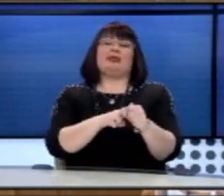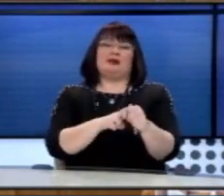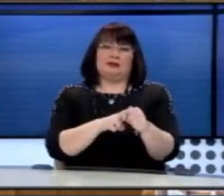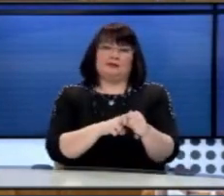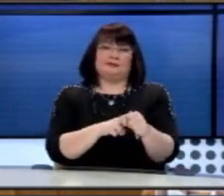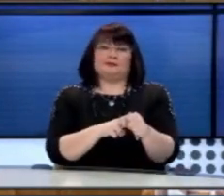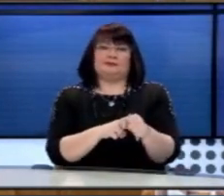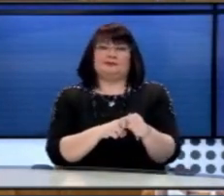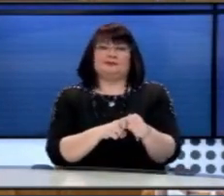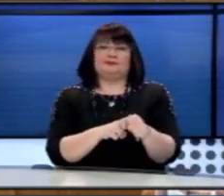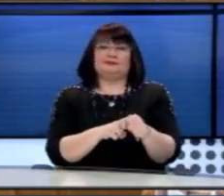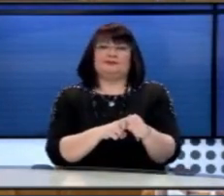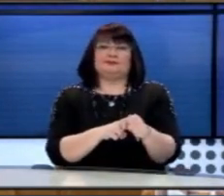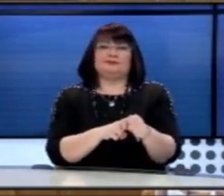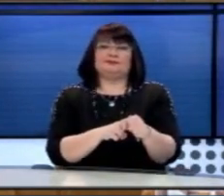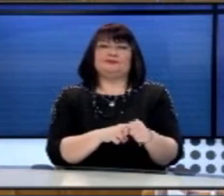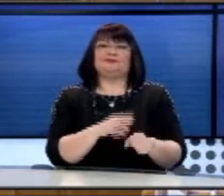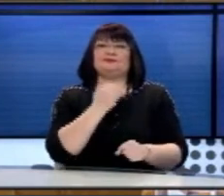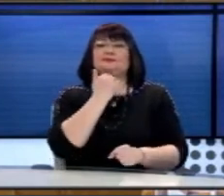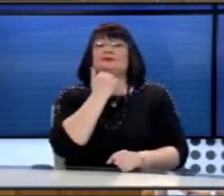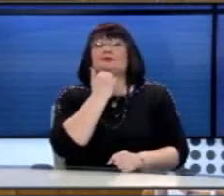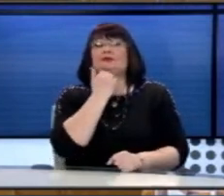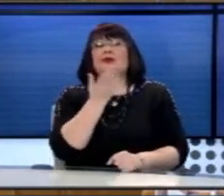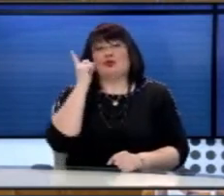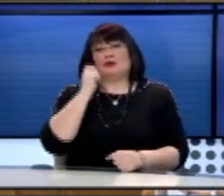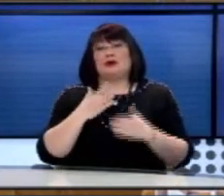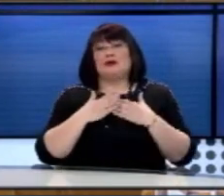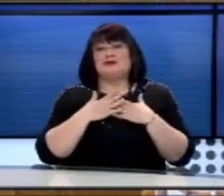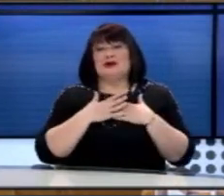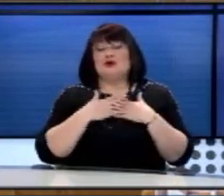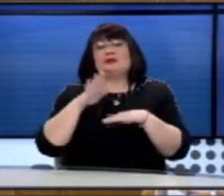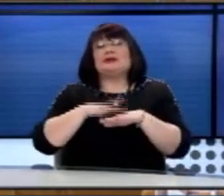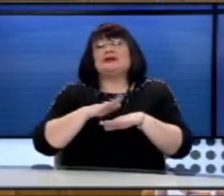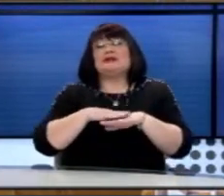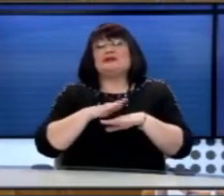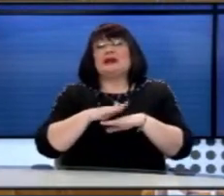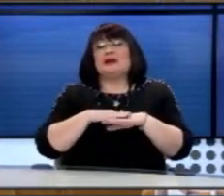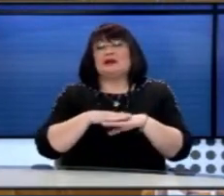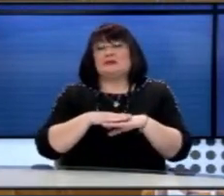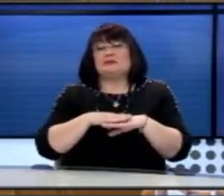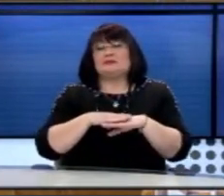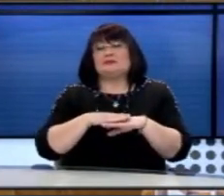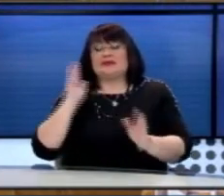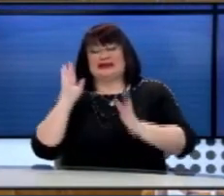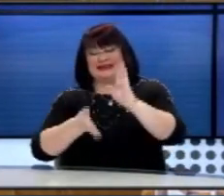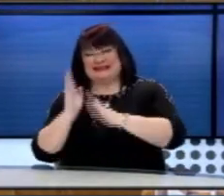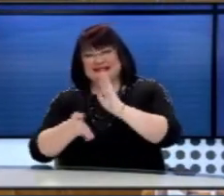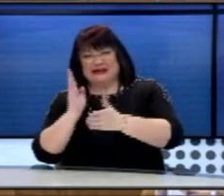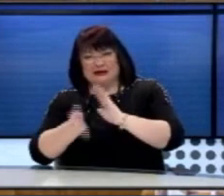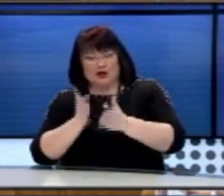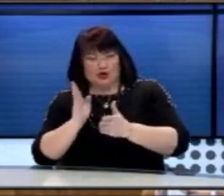του. Δεν μπορώ να γνωρίζω αν έχασε τη ζωή του εξαιτίας του ανέτιου ξυλοδαρμού που